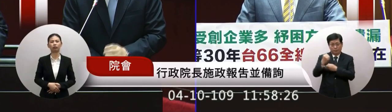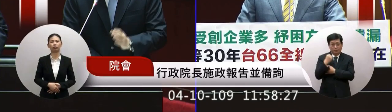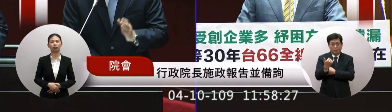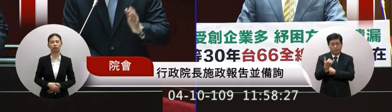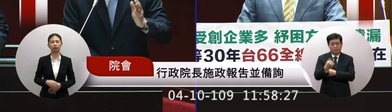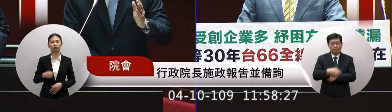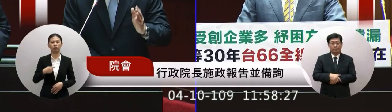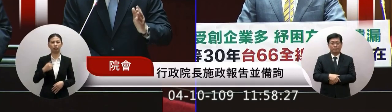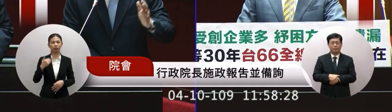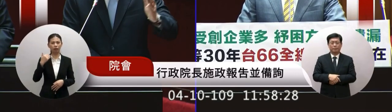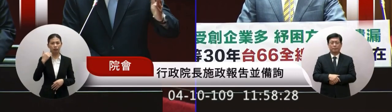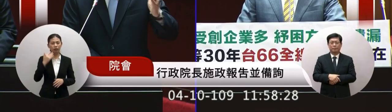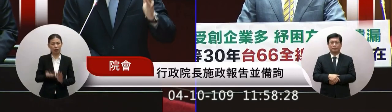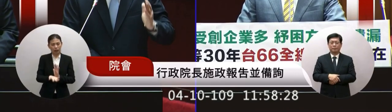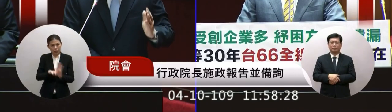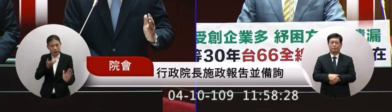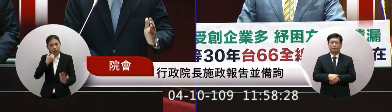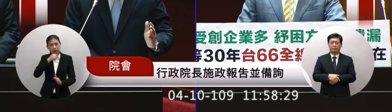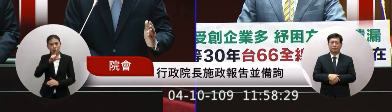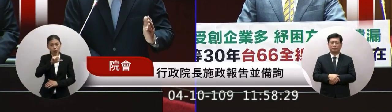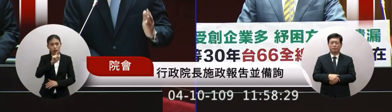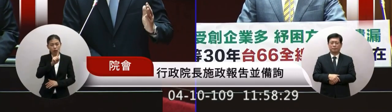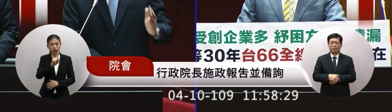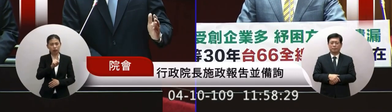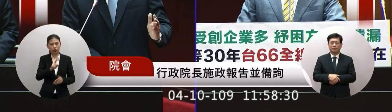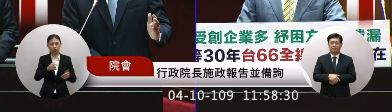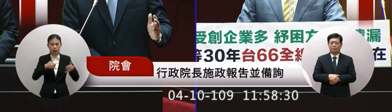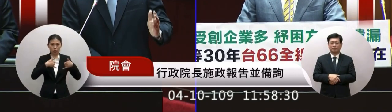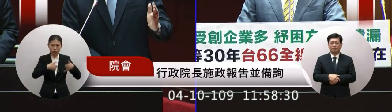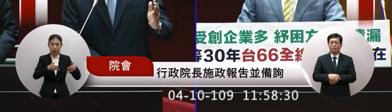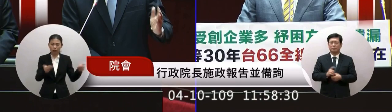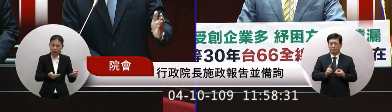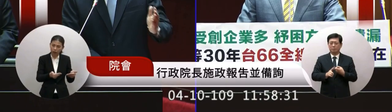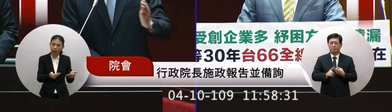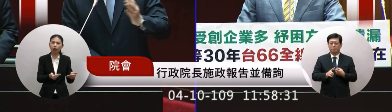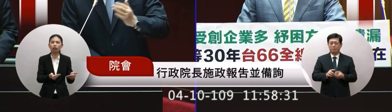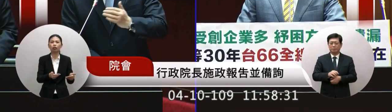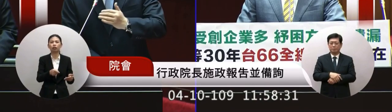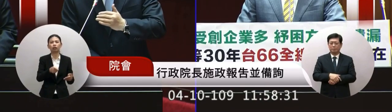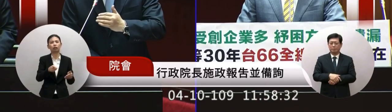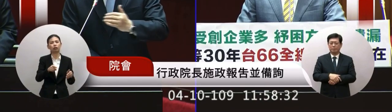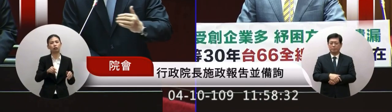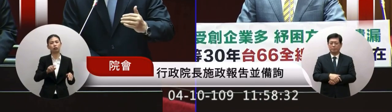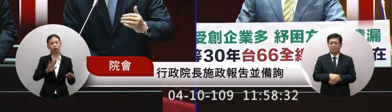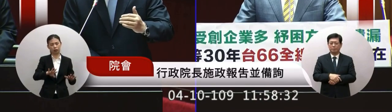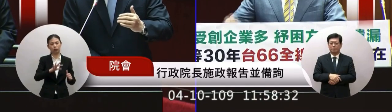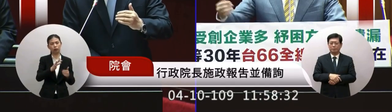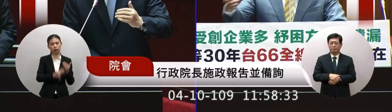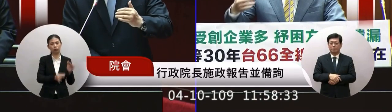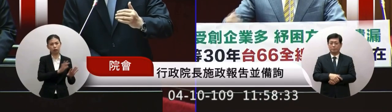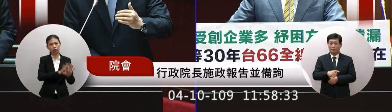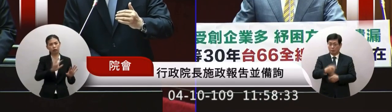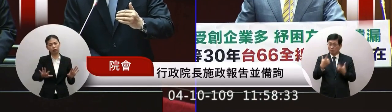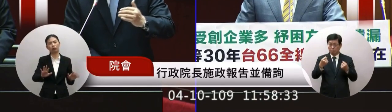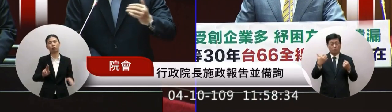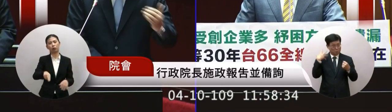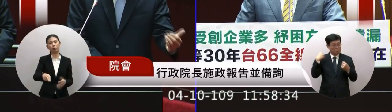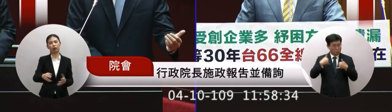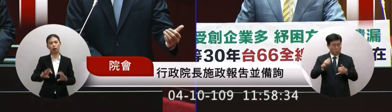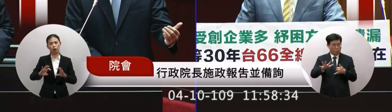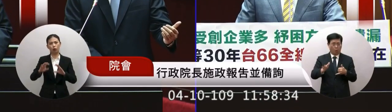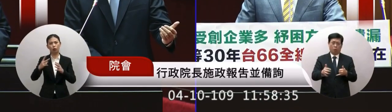好？ 就是我们如果用早期台六十一线开路的时候的标准，那没有理由现在国二甲， 因为他已经有路在那里